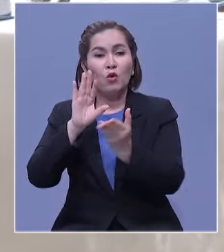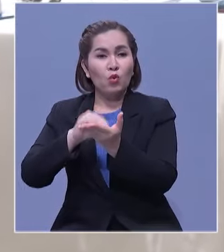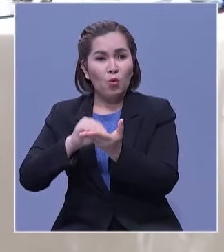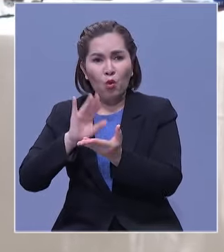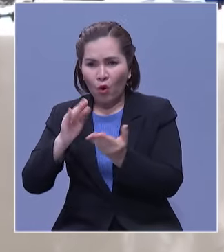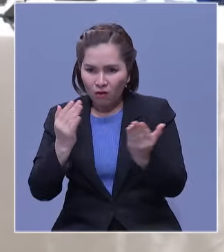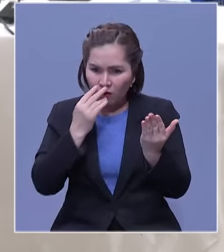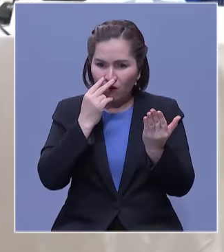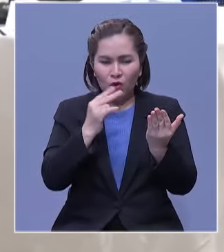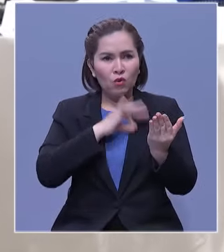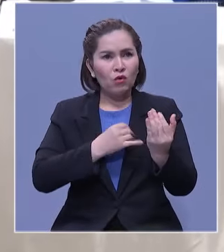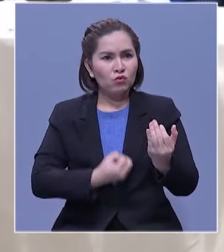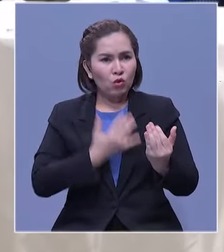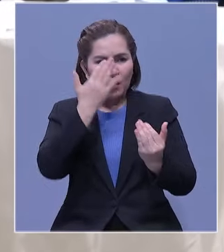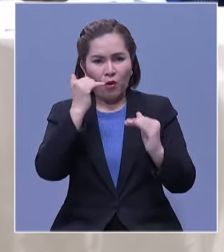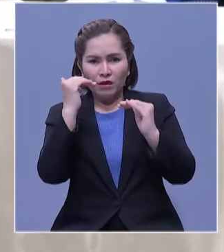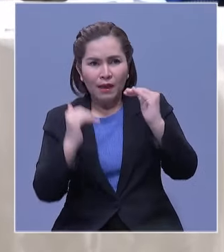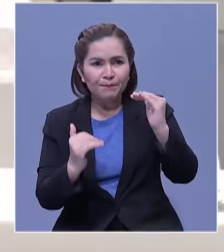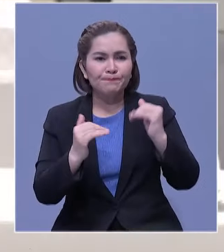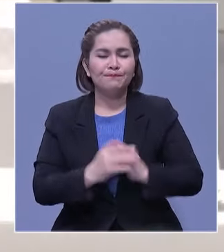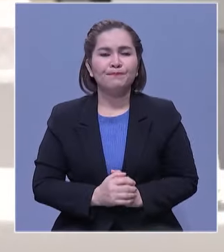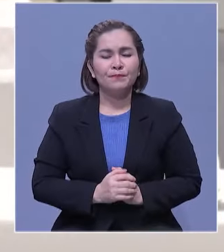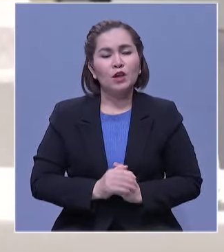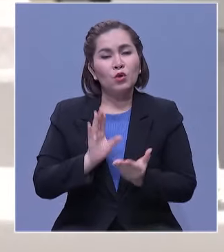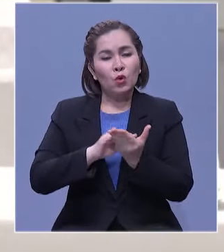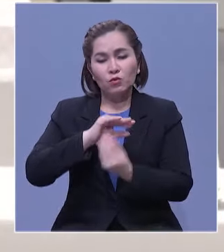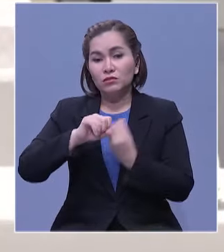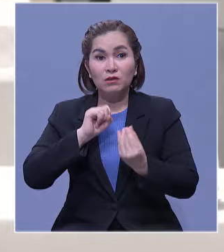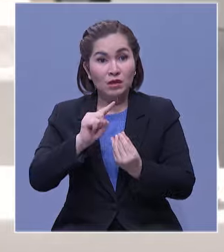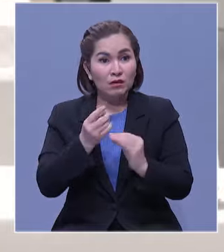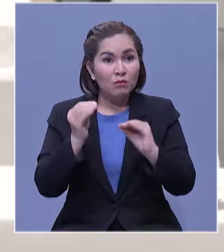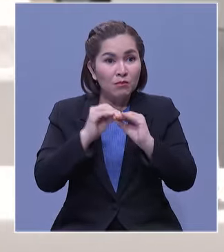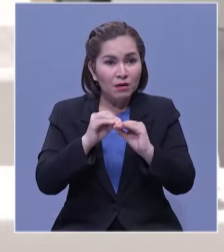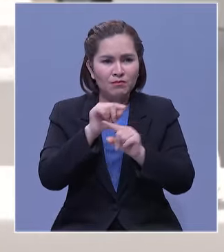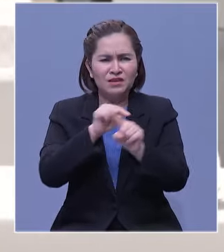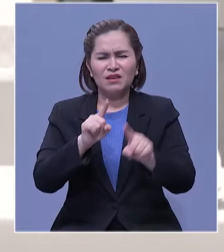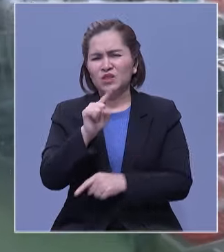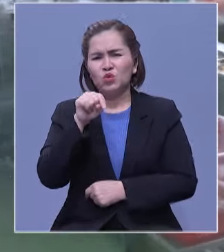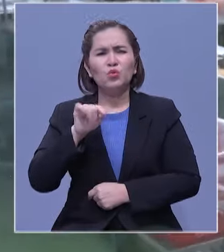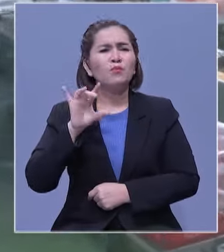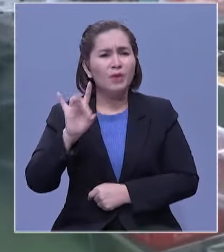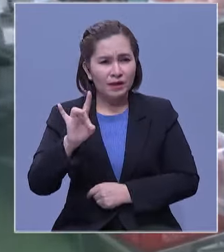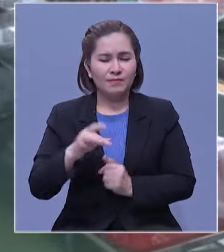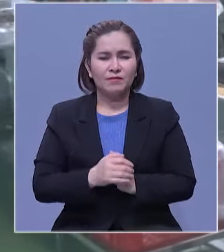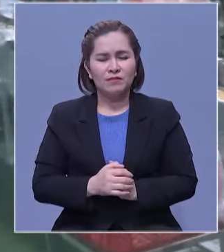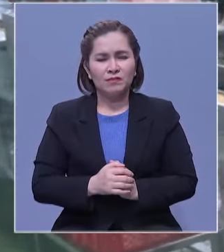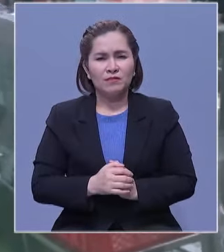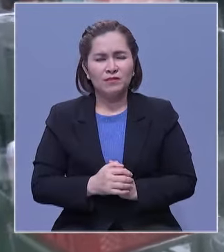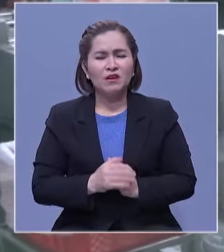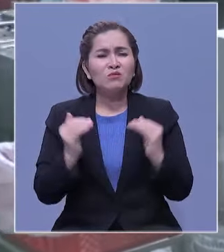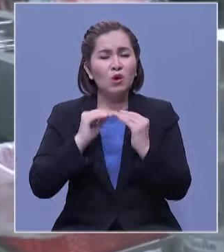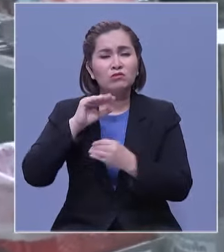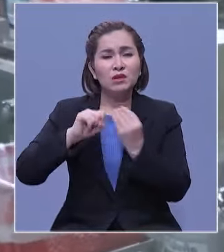มาถือว่าน่าตกใจนะคะพร้อมกับบอกว่าตัวเลขเศรษฐกิจที่โต 1.8%เป็นค่าเฉลี่ยที่เทียบเท่ากับ